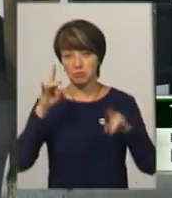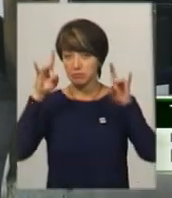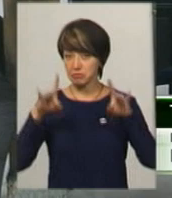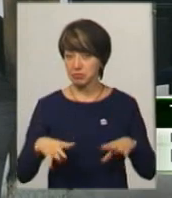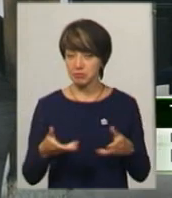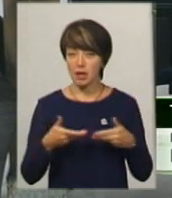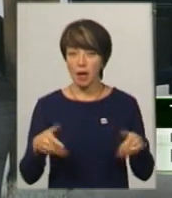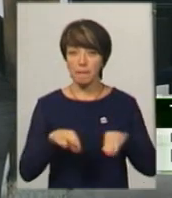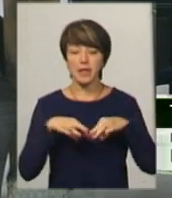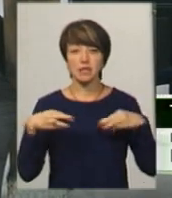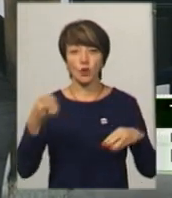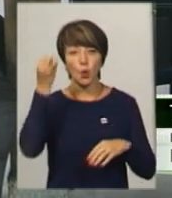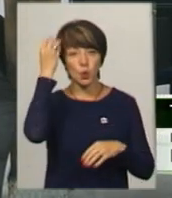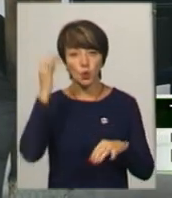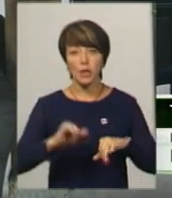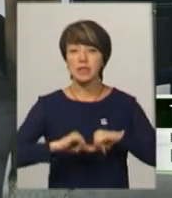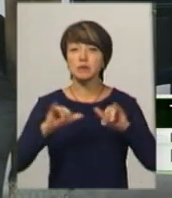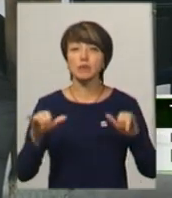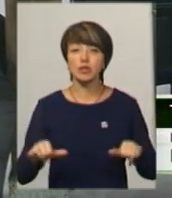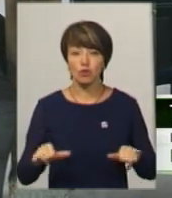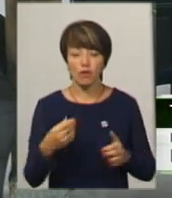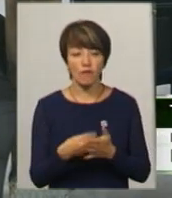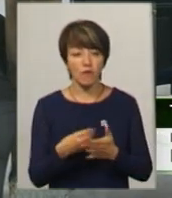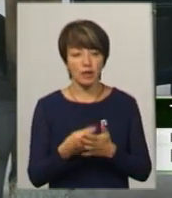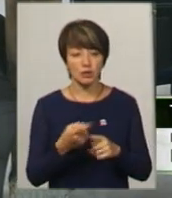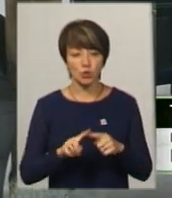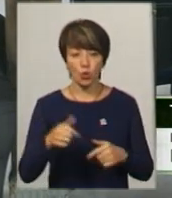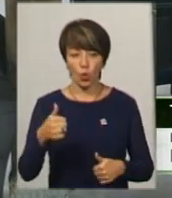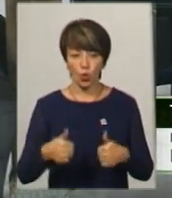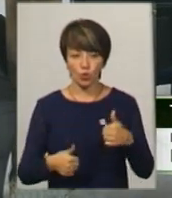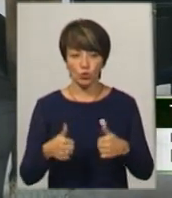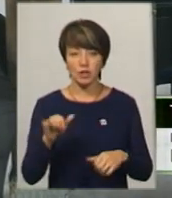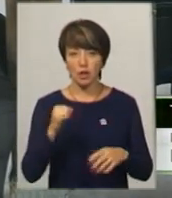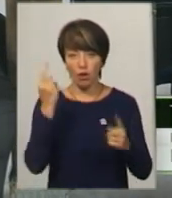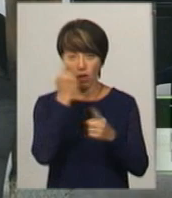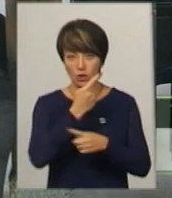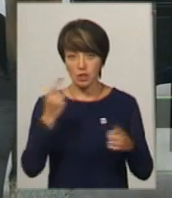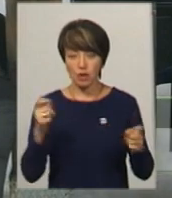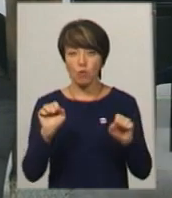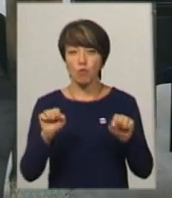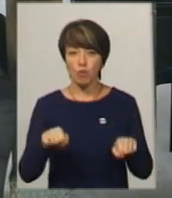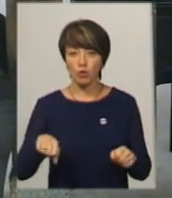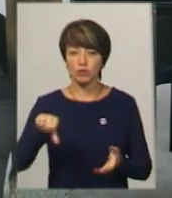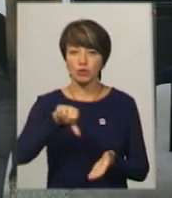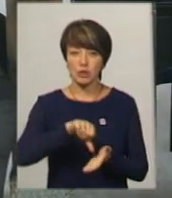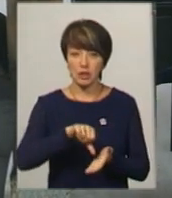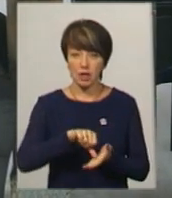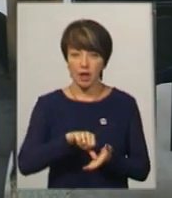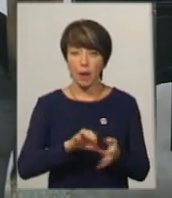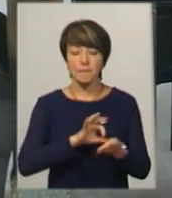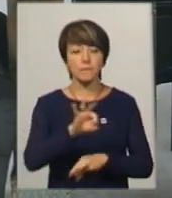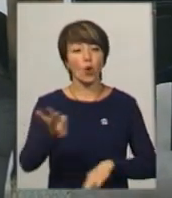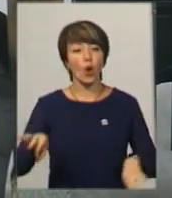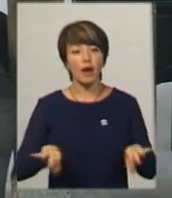нас Міністерство культури збільшило вартість цього конкурсу і оголосило, що можуть брати участь